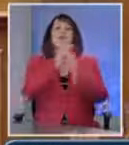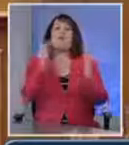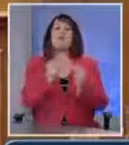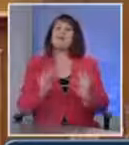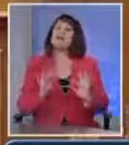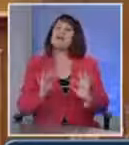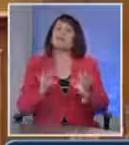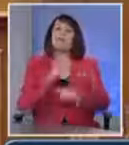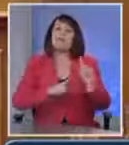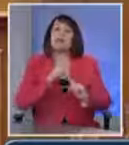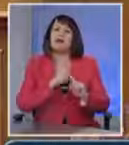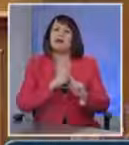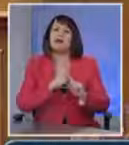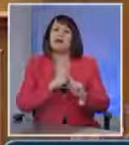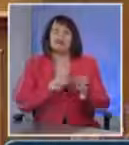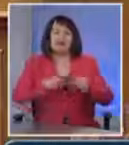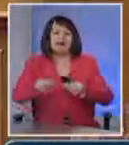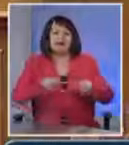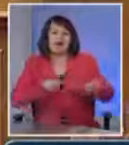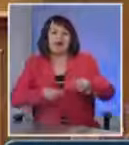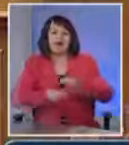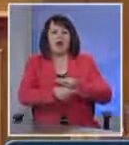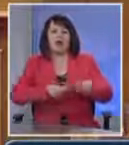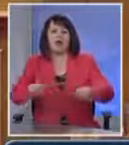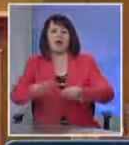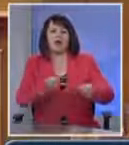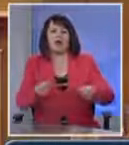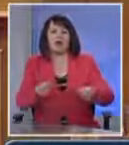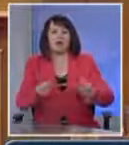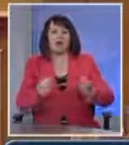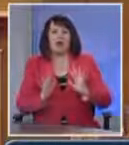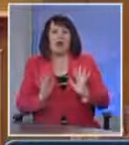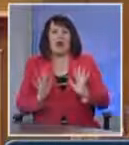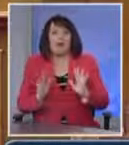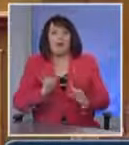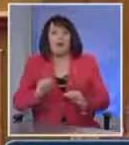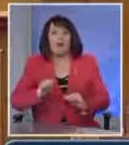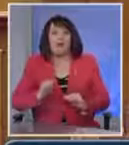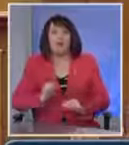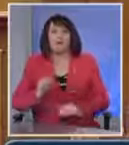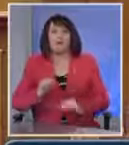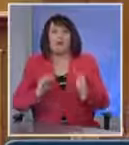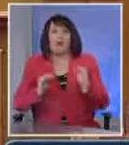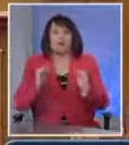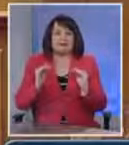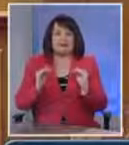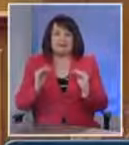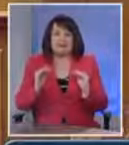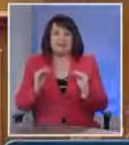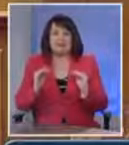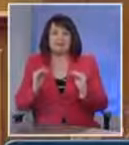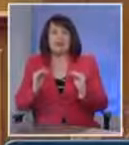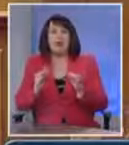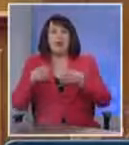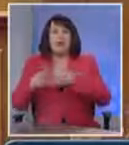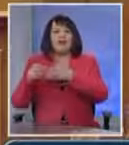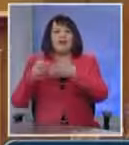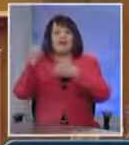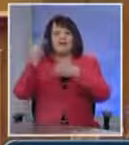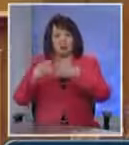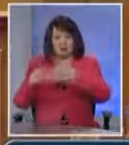η πολιτική κατάληξη θα είναι ένα συνεχές παζάρι και μία ισορροπία τρόμου. Και μία ισορροπία τρόμου, όπου κάθε ομάδα